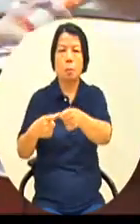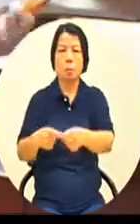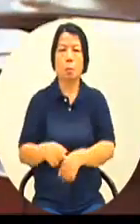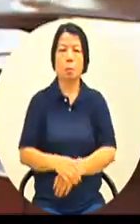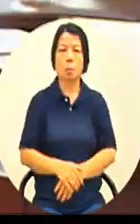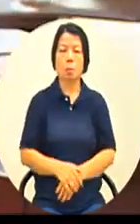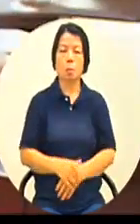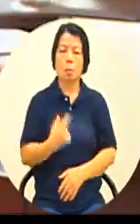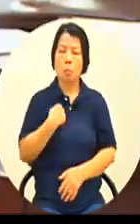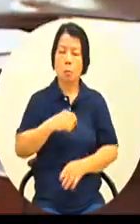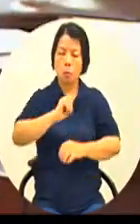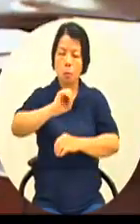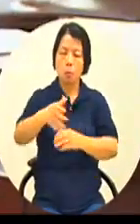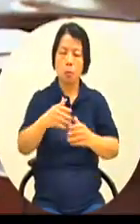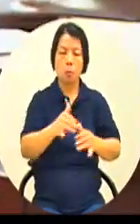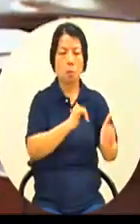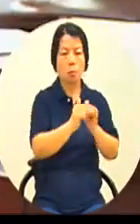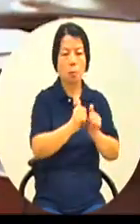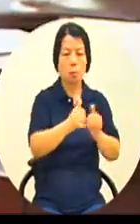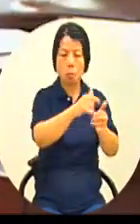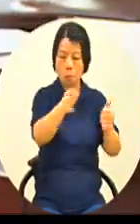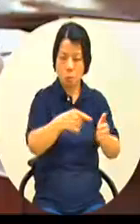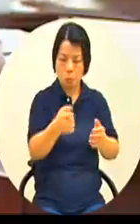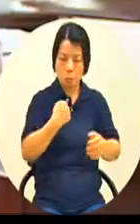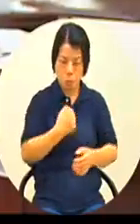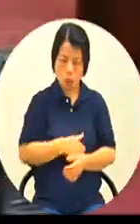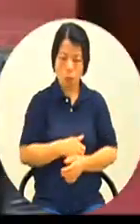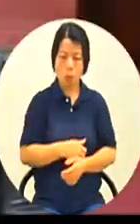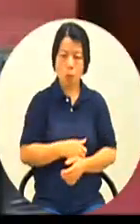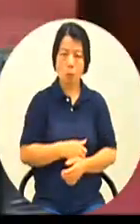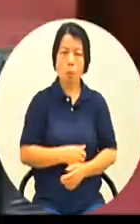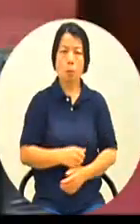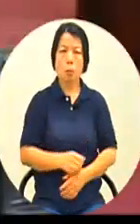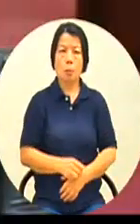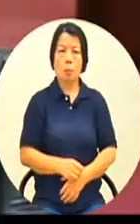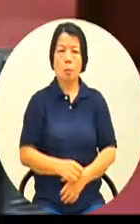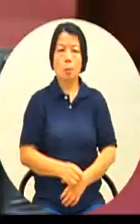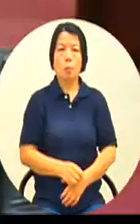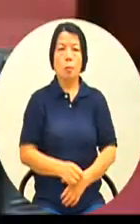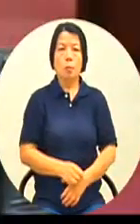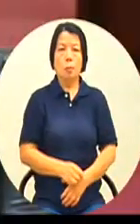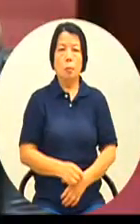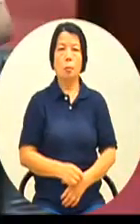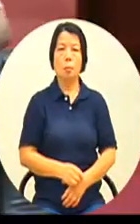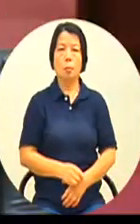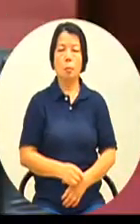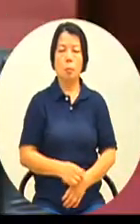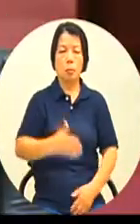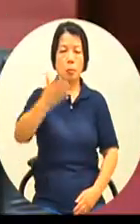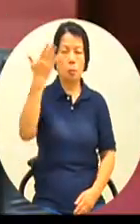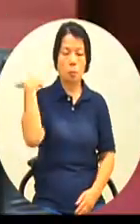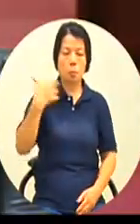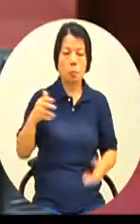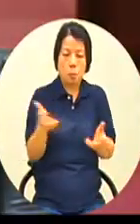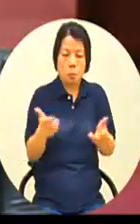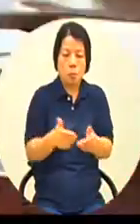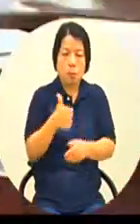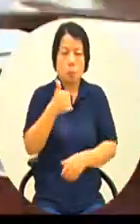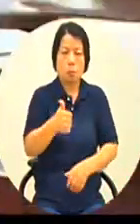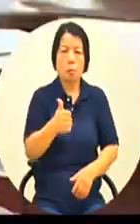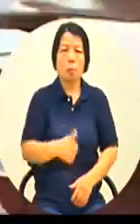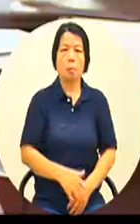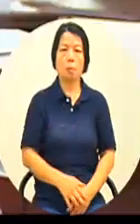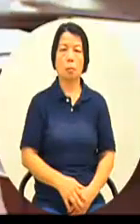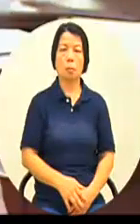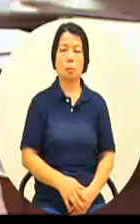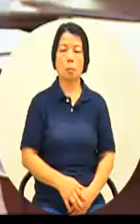我嘛伫遐咧讲，我咱咧市民了解，就是讲，咱迄个以前建设好个咧，哦，就是四